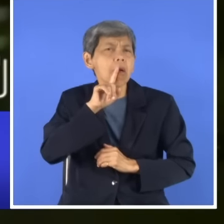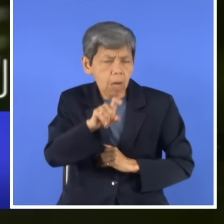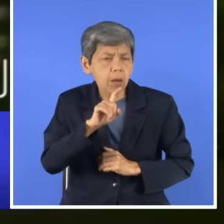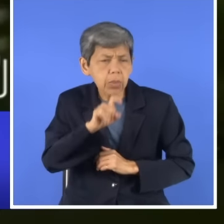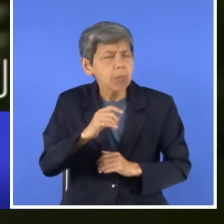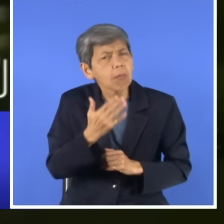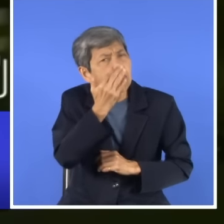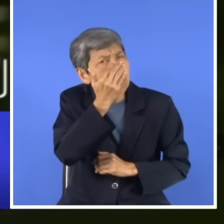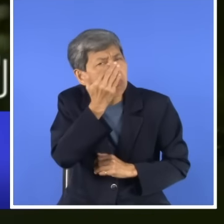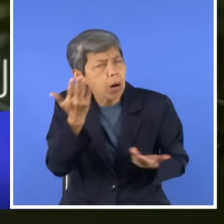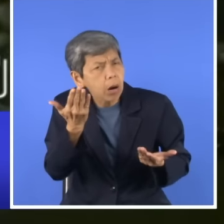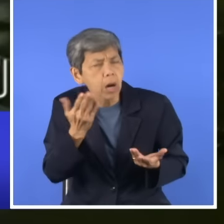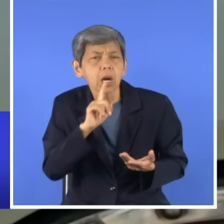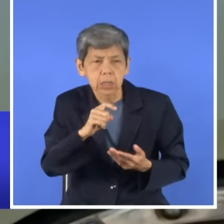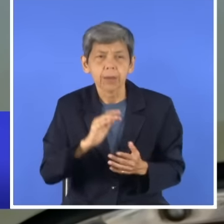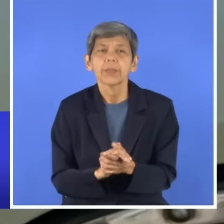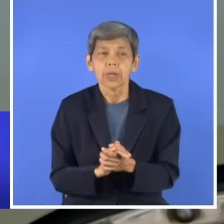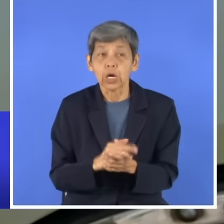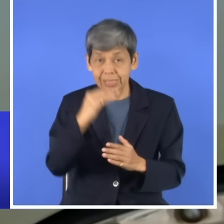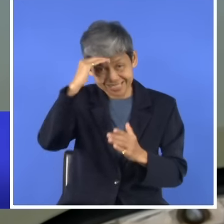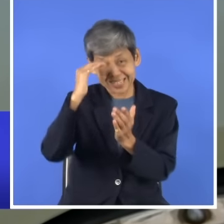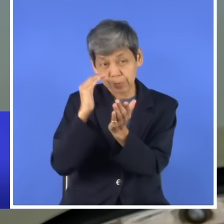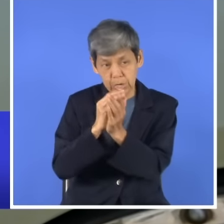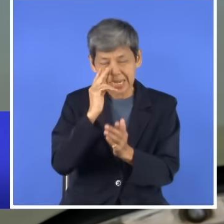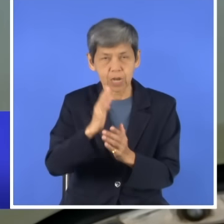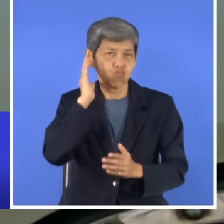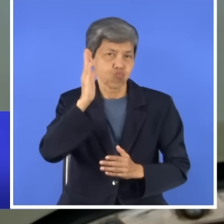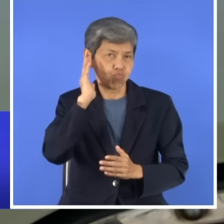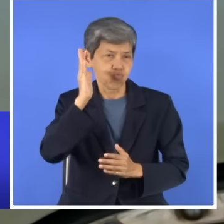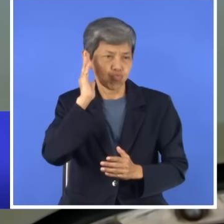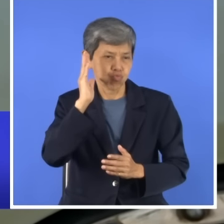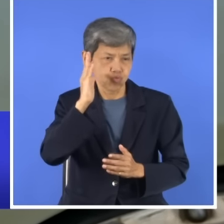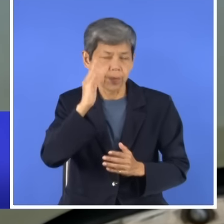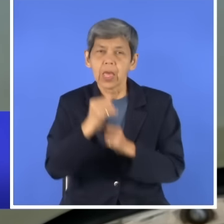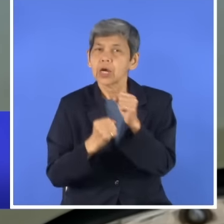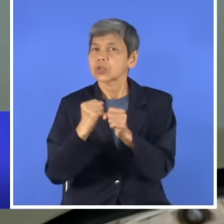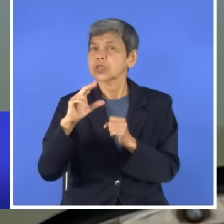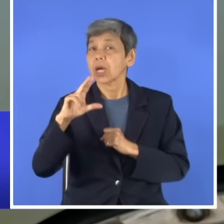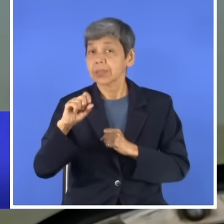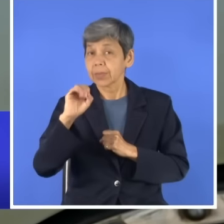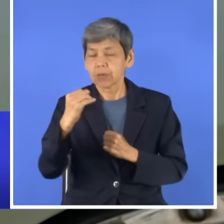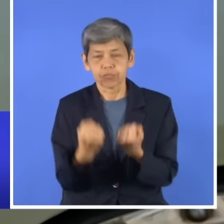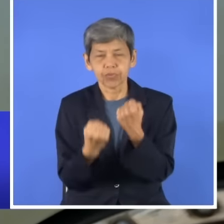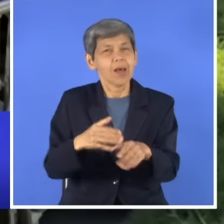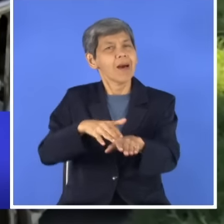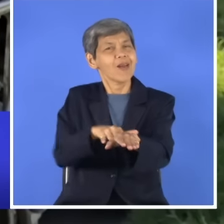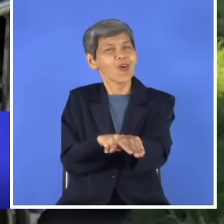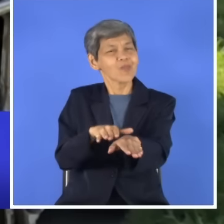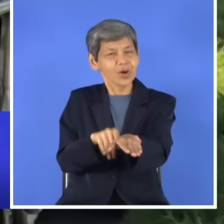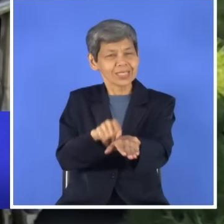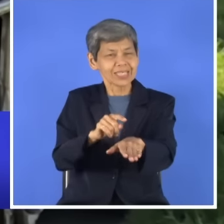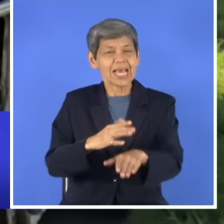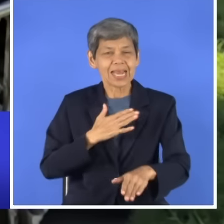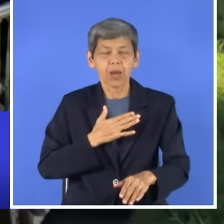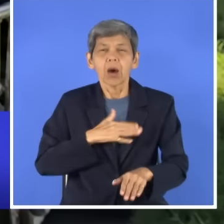ว่าเกิดอะไรขึ้นไปที่สภ.ปากพลีค่ะไปเจอกับนายสิงหาจตุเทนอายุ39ปีคนขับรถพ่วงเขาบอกว่าเข